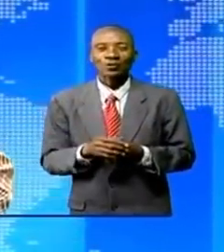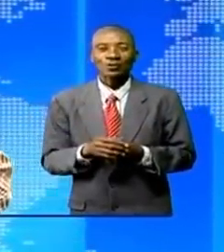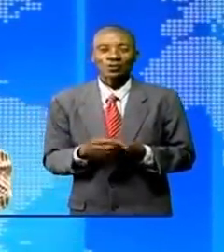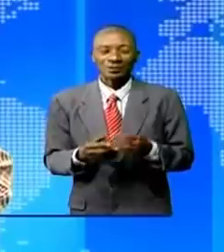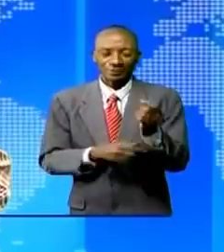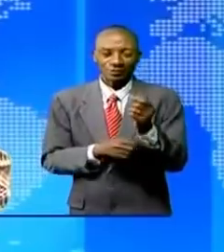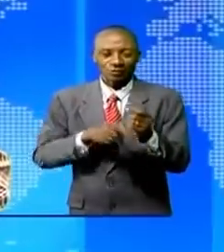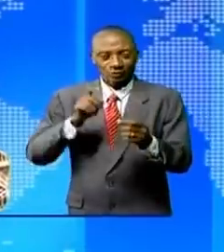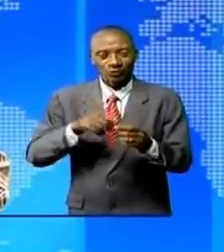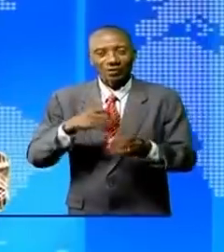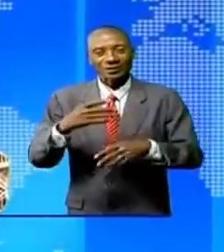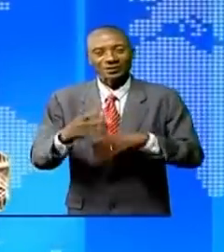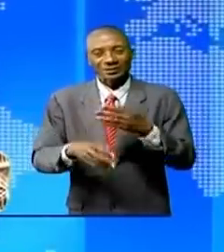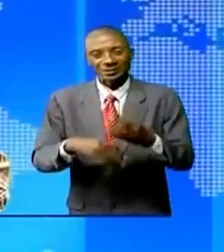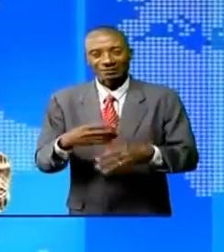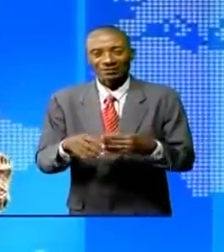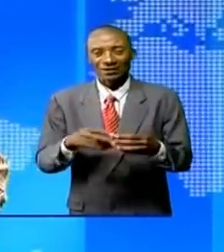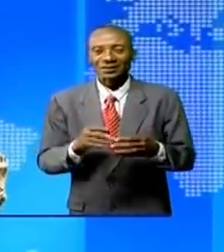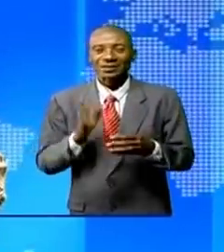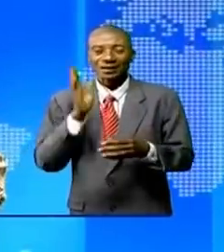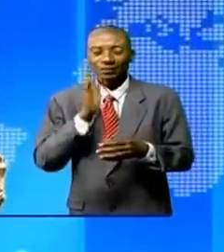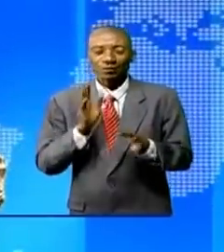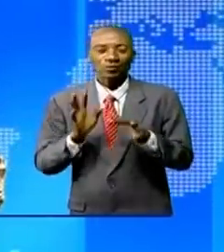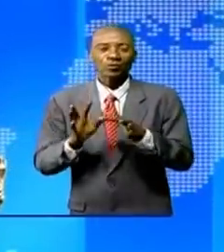collaboration pour la réalisation